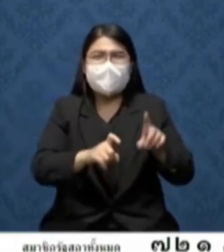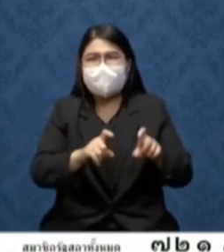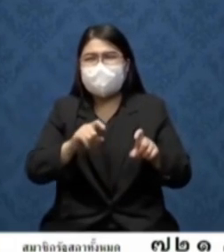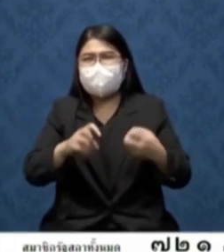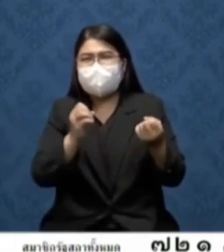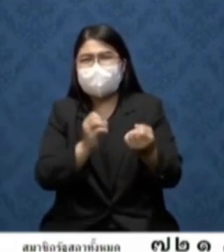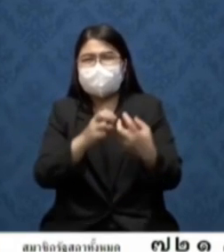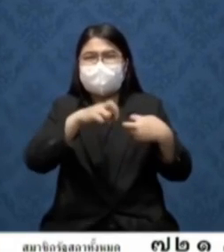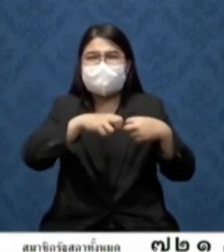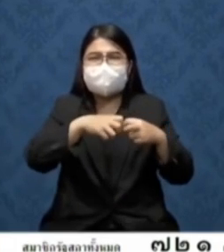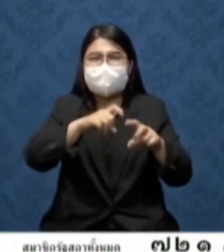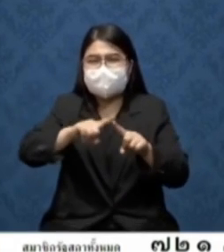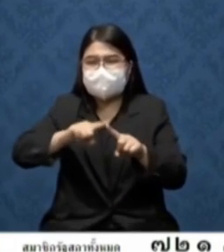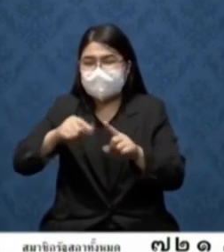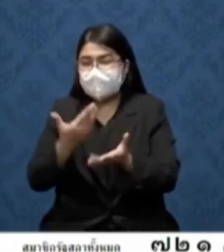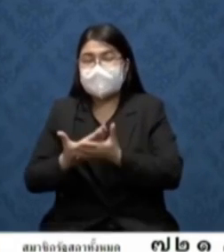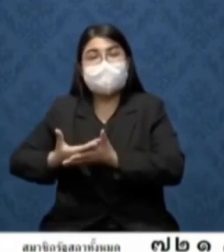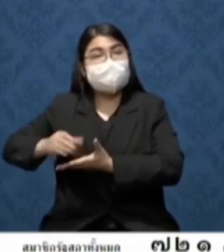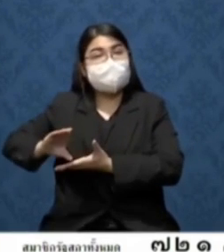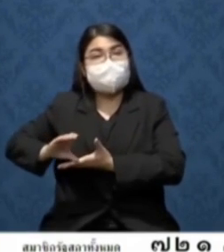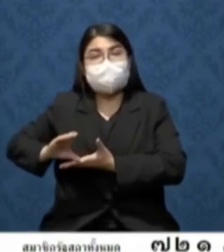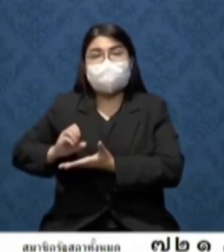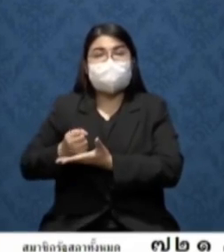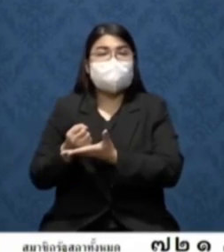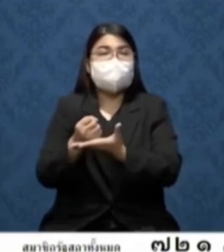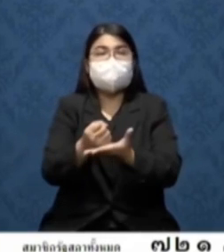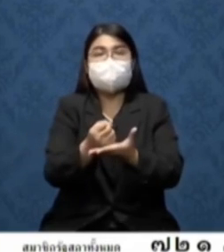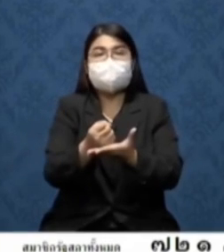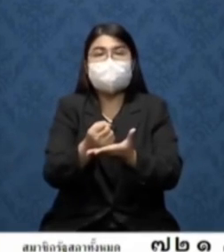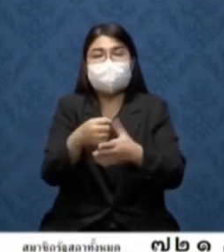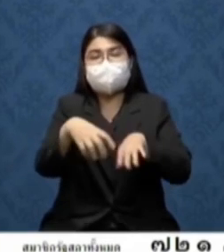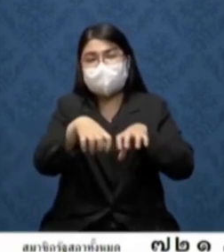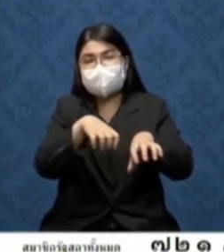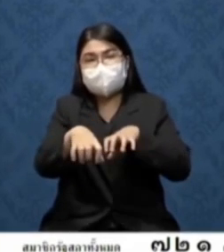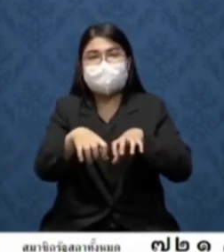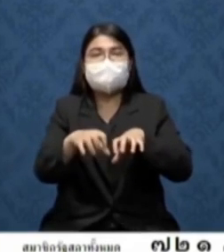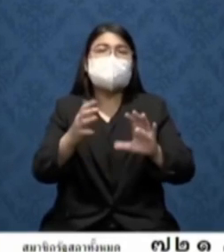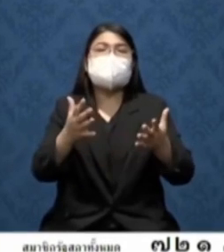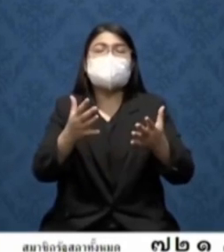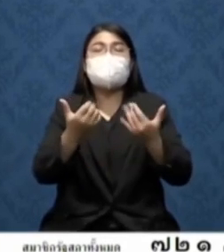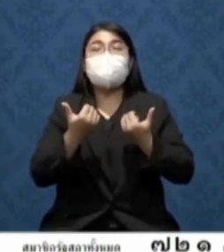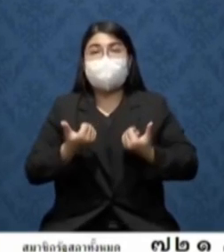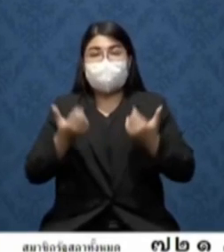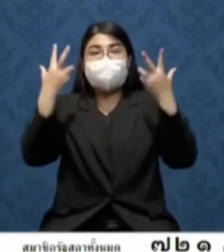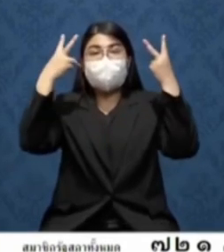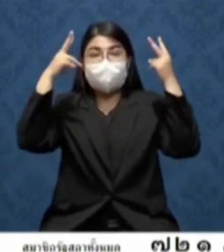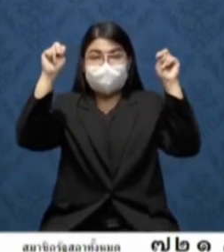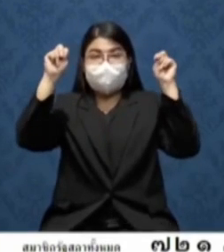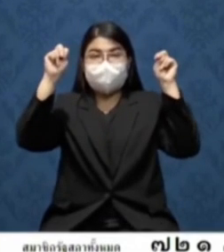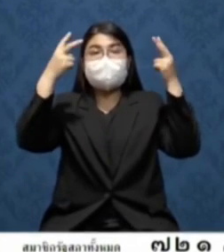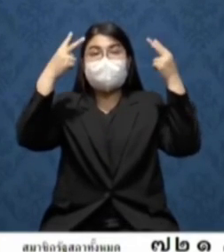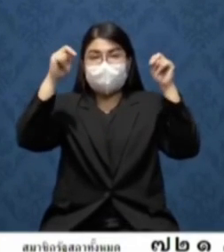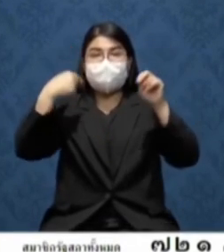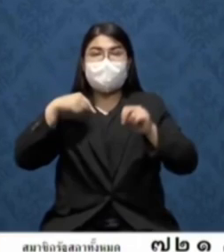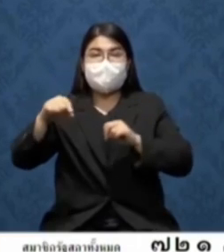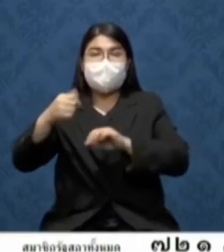ที่จะดูแลซ่อมแซมระบบนั้นนายกเทศมนตรีคนปัจจุบันและคนก่อนหน้าก็เขียน